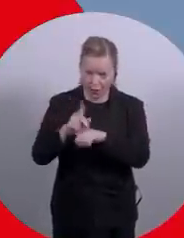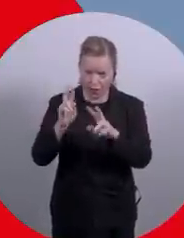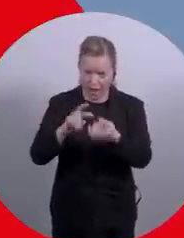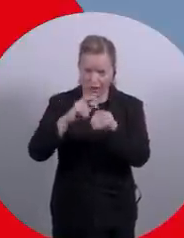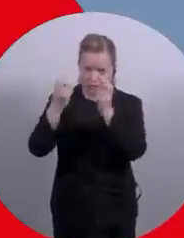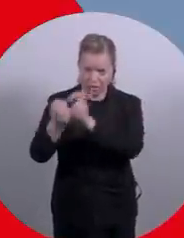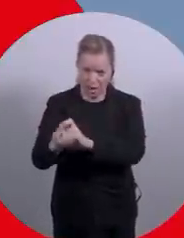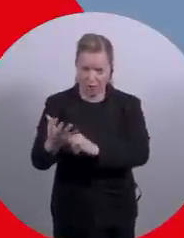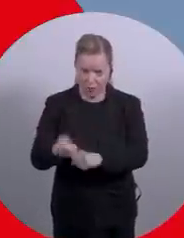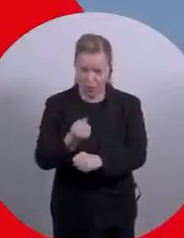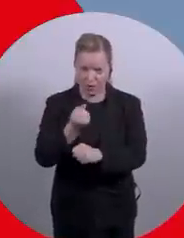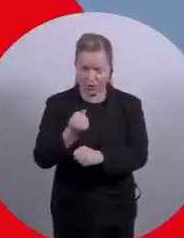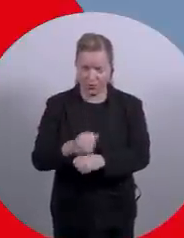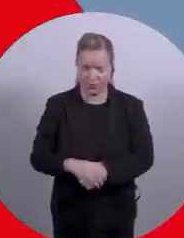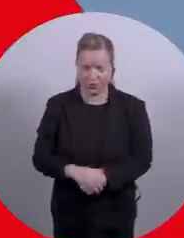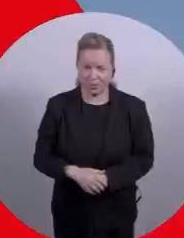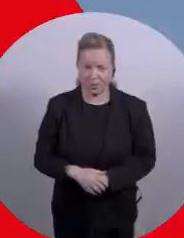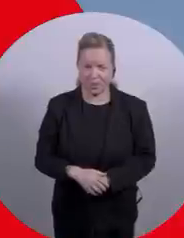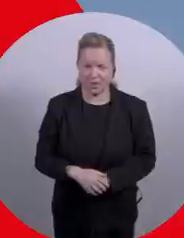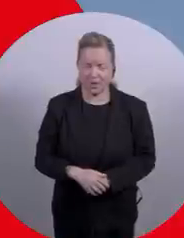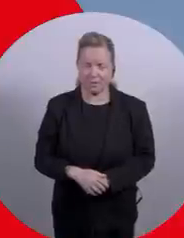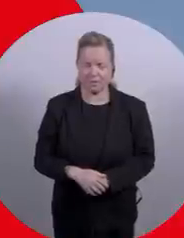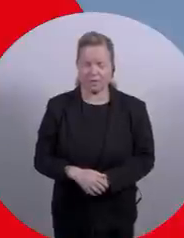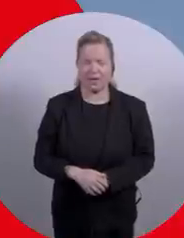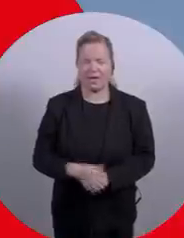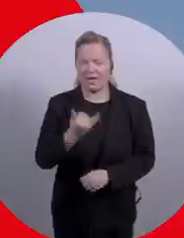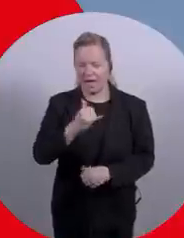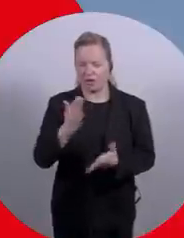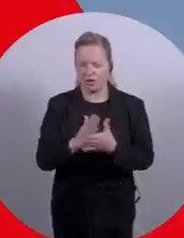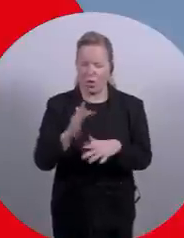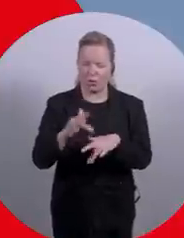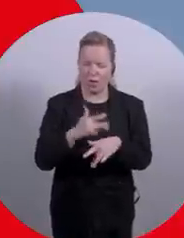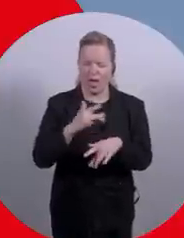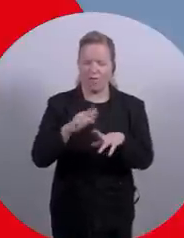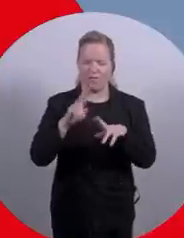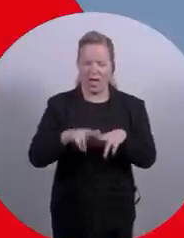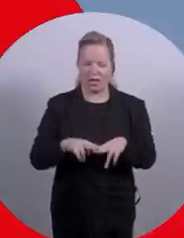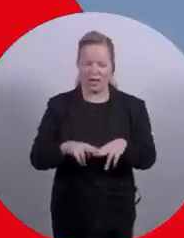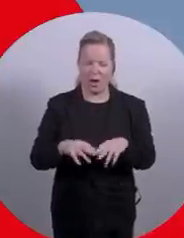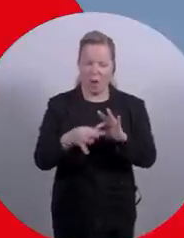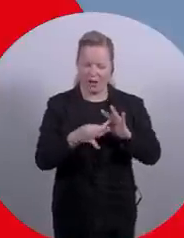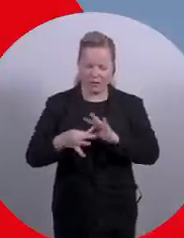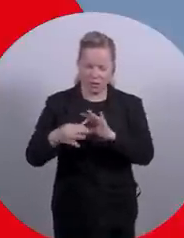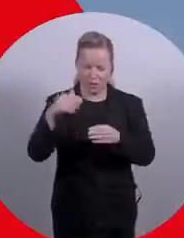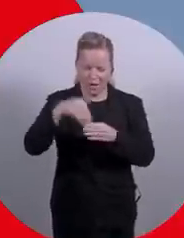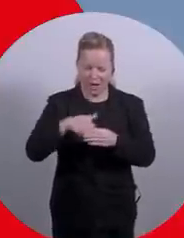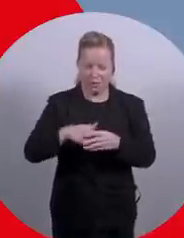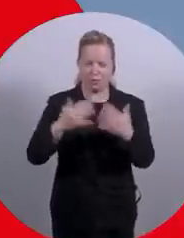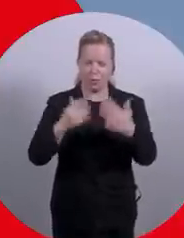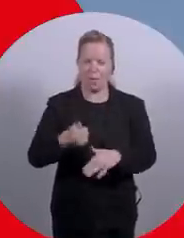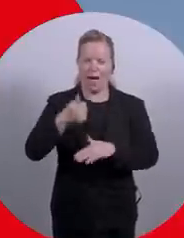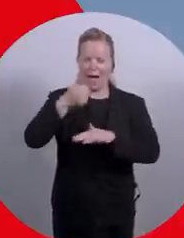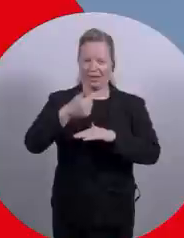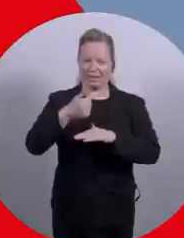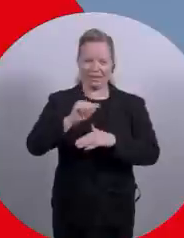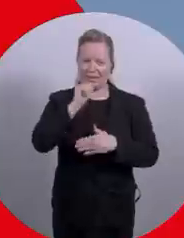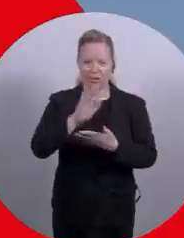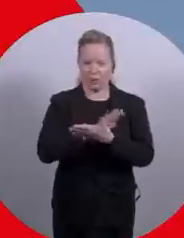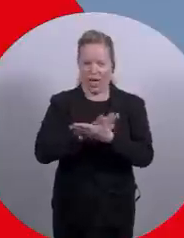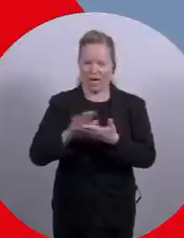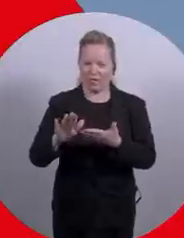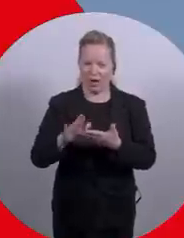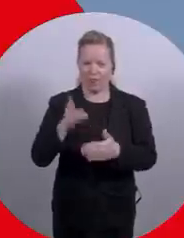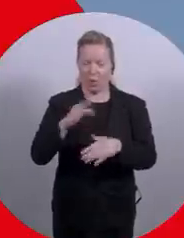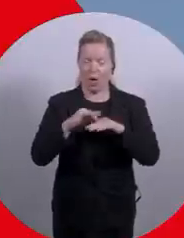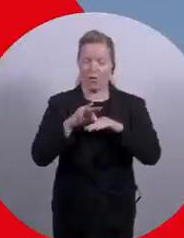von uns Glaube hat es schon mit mir gemerkt wenn du so Nummer eins in einer Organisation bist das ist gar nicht so einfach weil nämlich